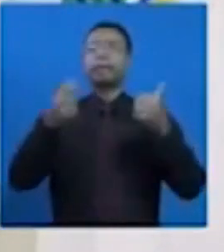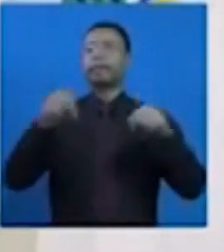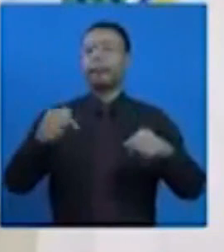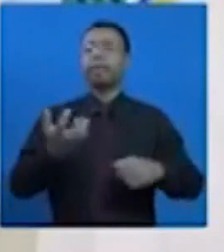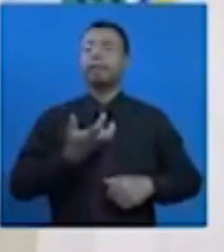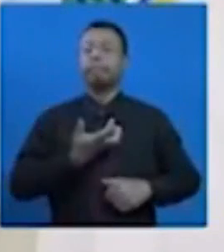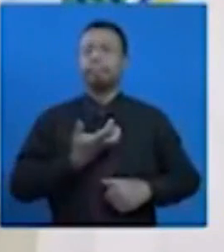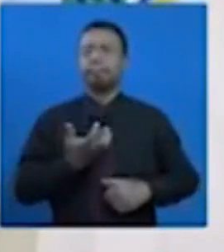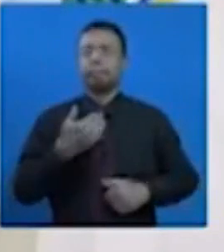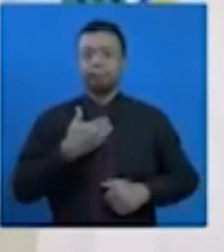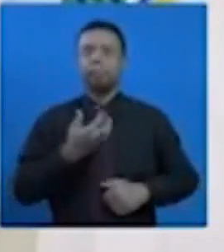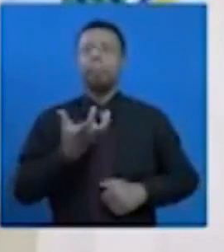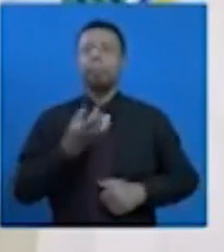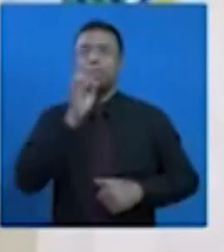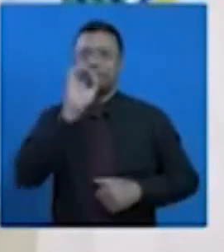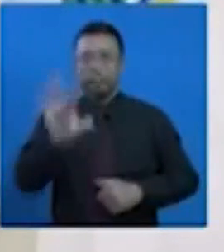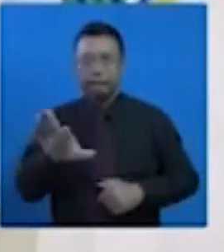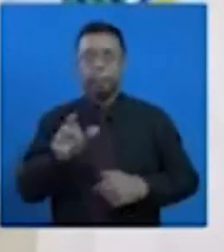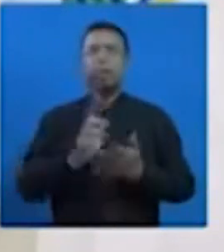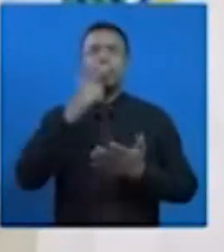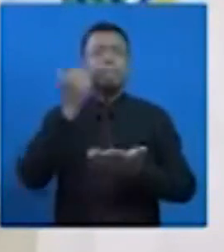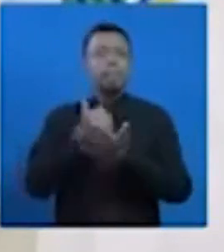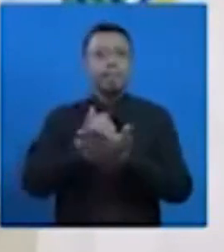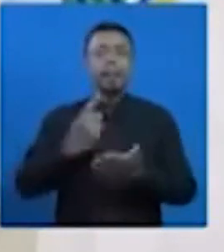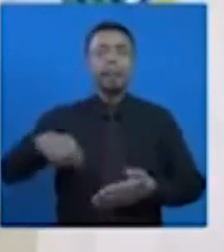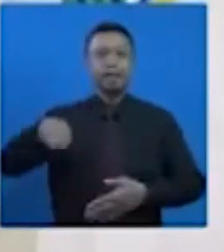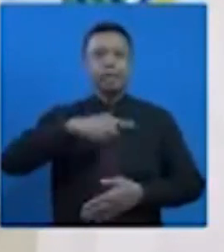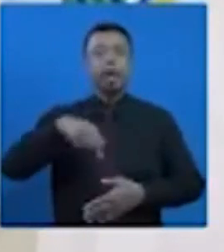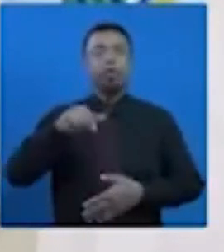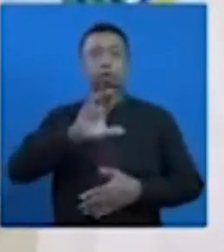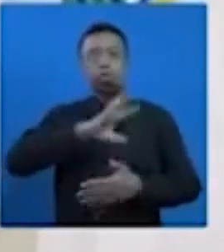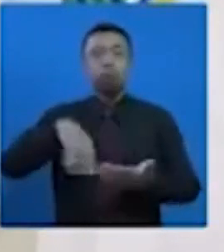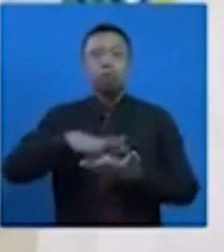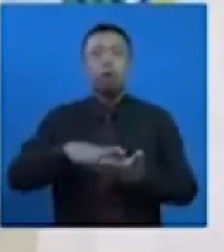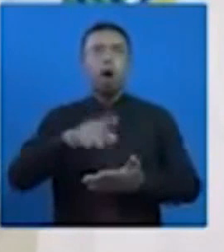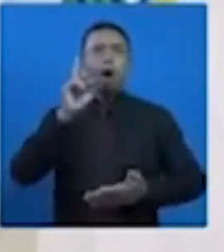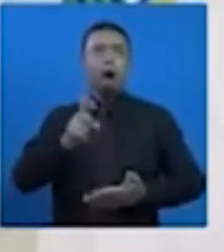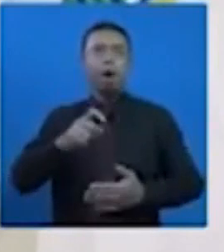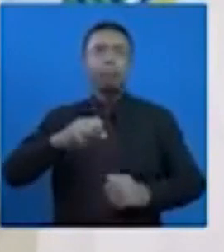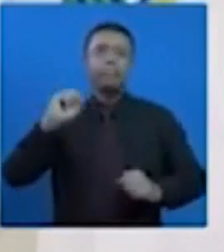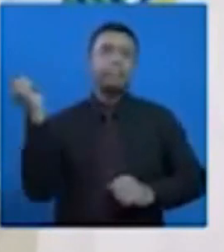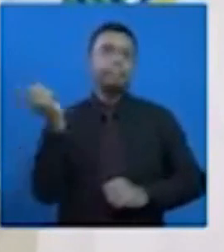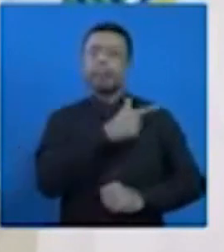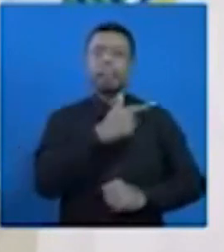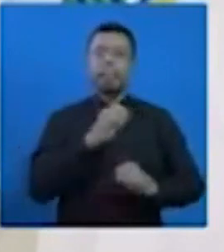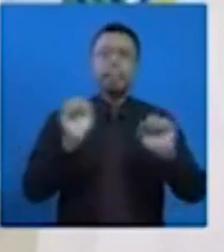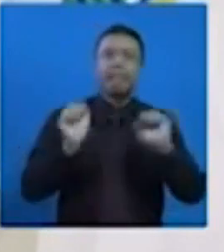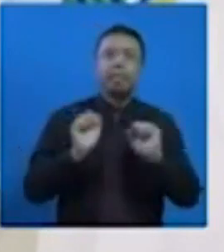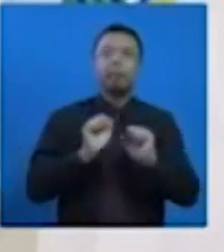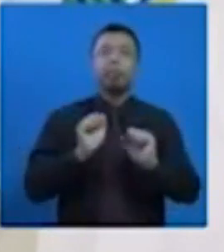saya ingin menggarisbawahi pentingnya kita semua mempercepat